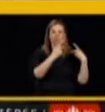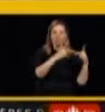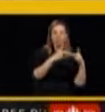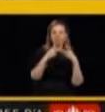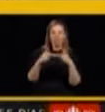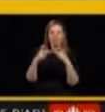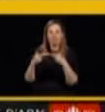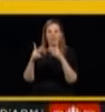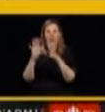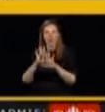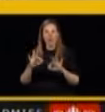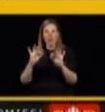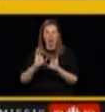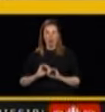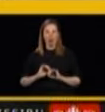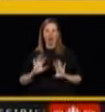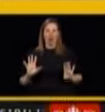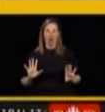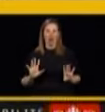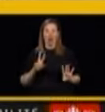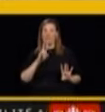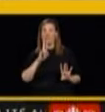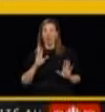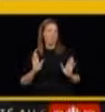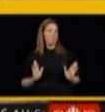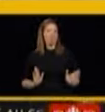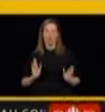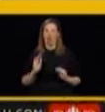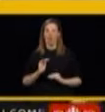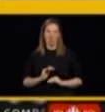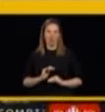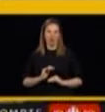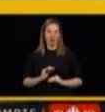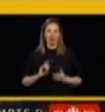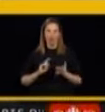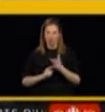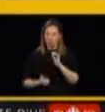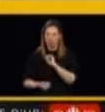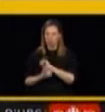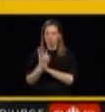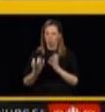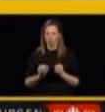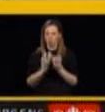chacun. Ça ne va pas être parfait, on le sait déjà, là, d'arriver tout à coup puis